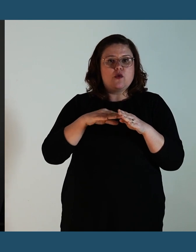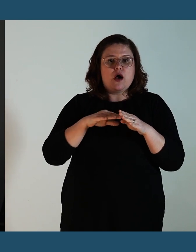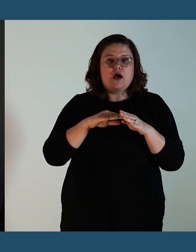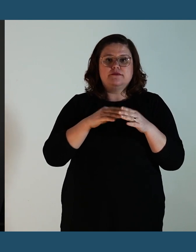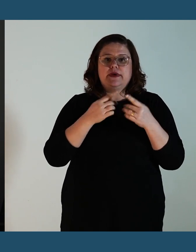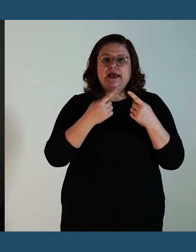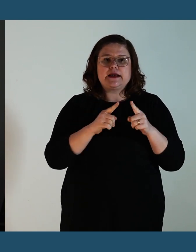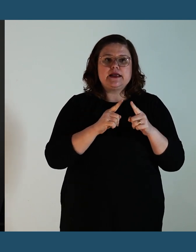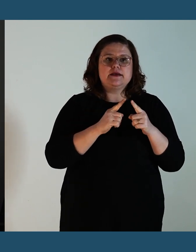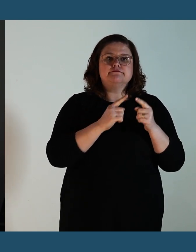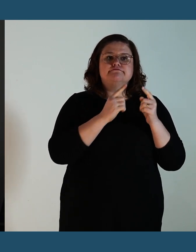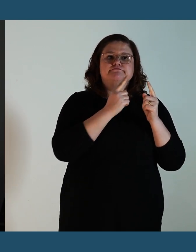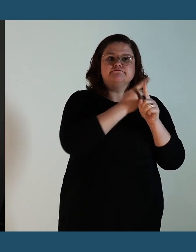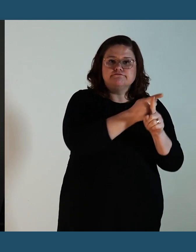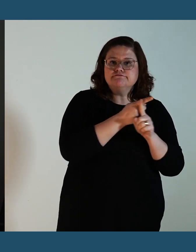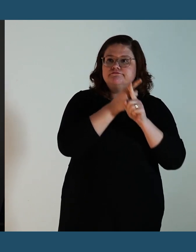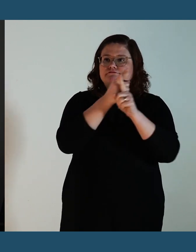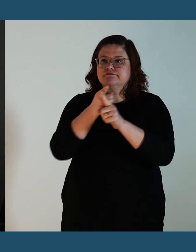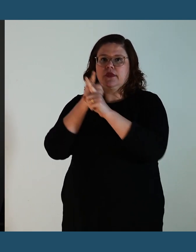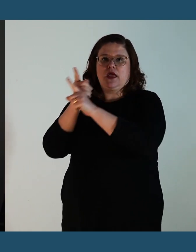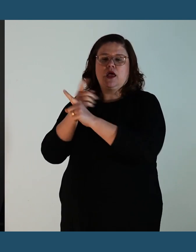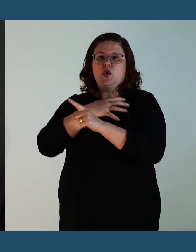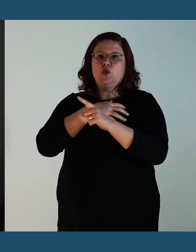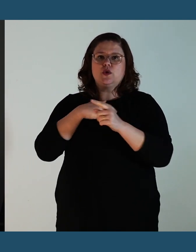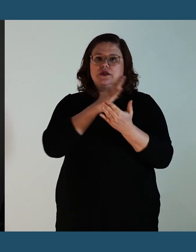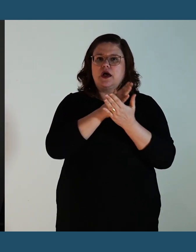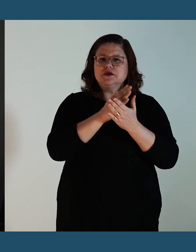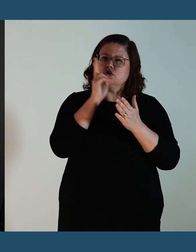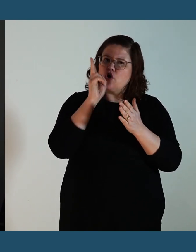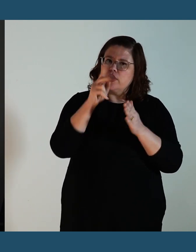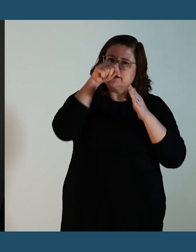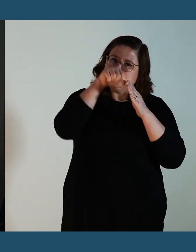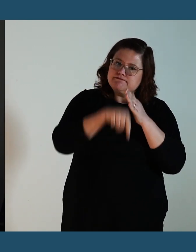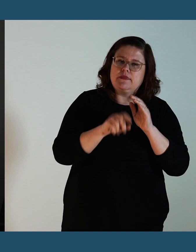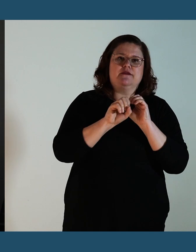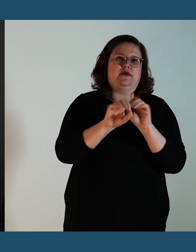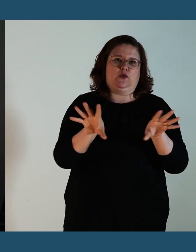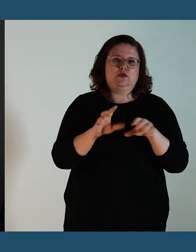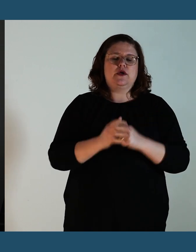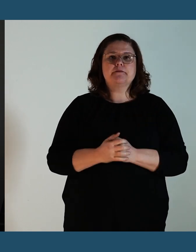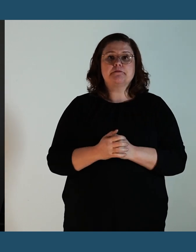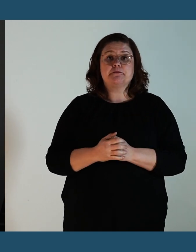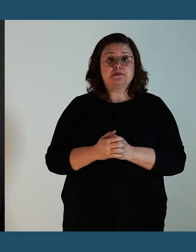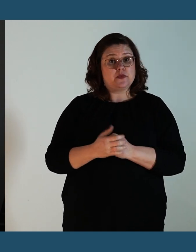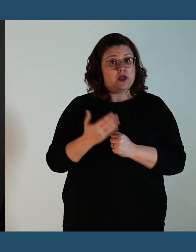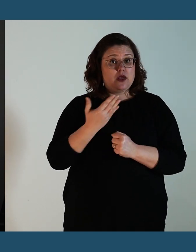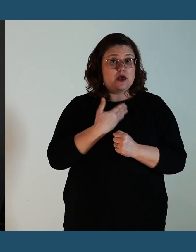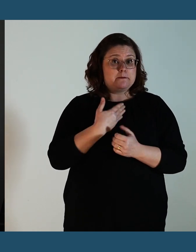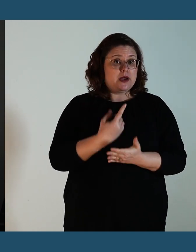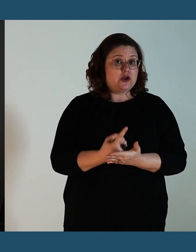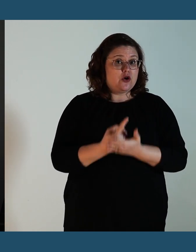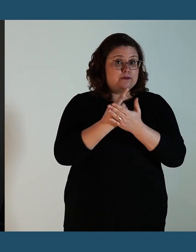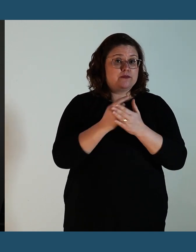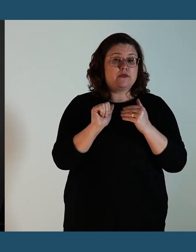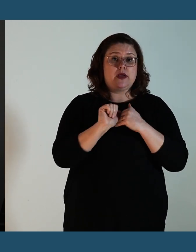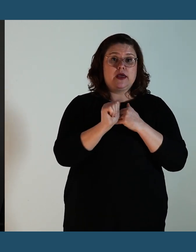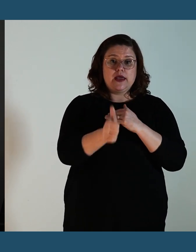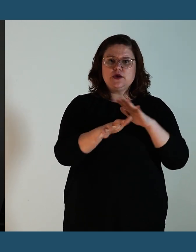pöytiin ikään kuin astutaan ja istutaan ja pyritään näihin kysymyksiin vaikuttamaan. Yllättävän paljon täällä nousi esiin myös